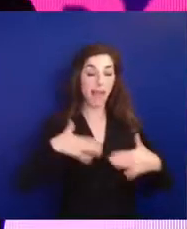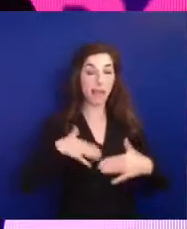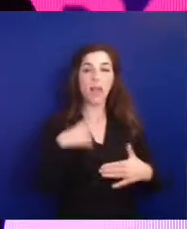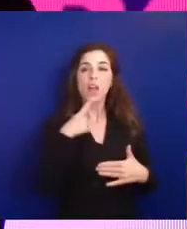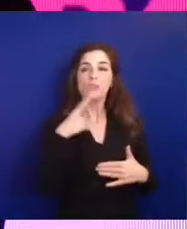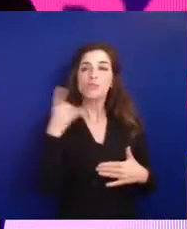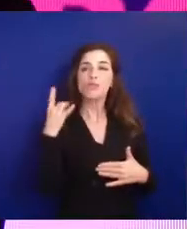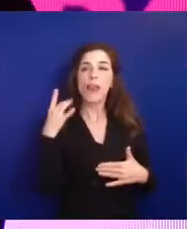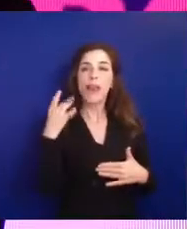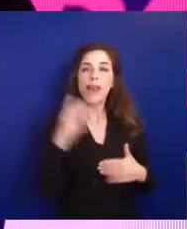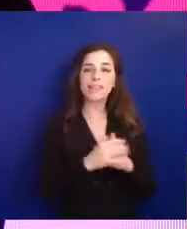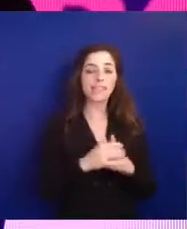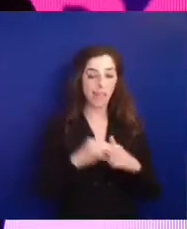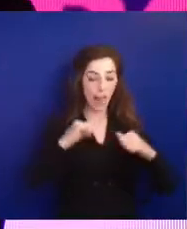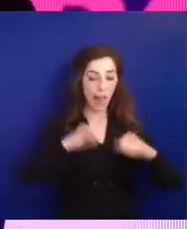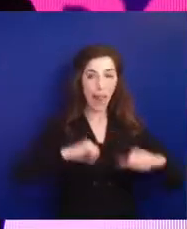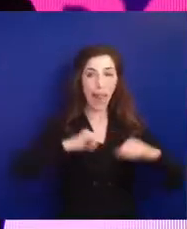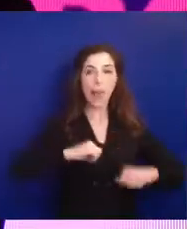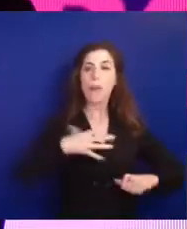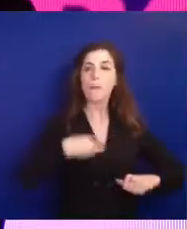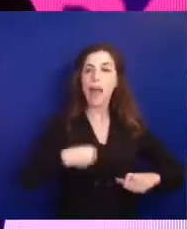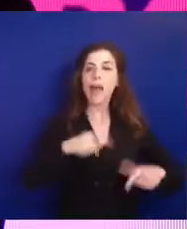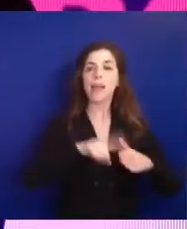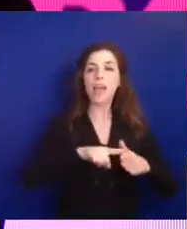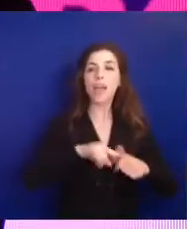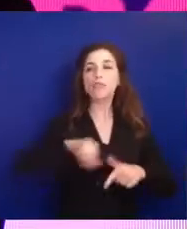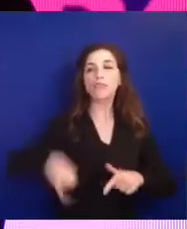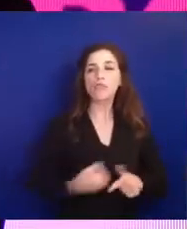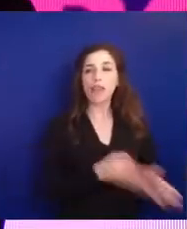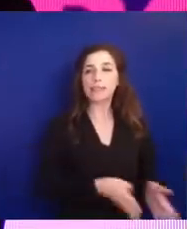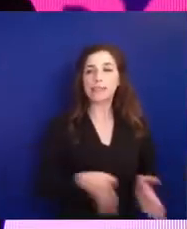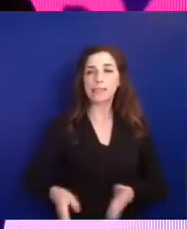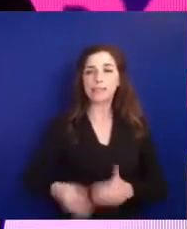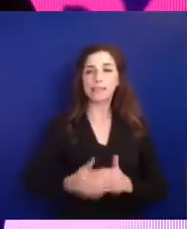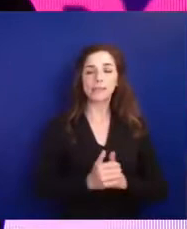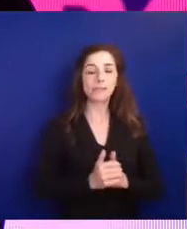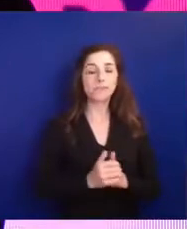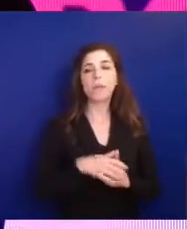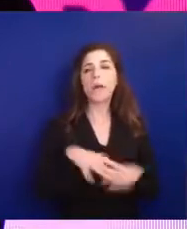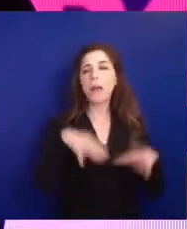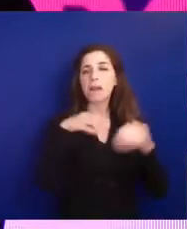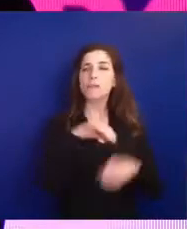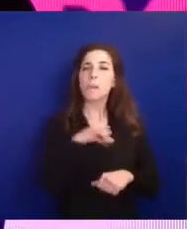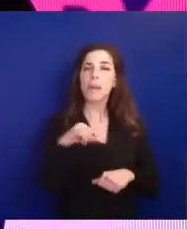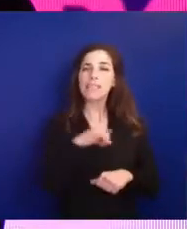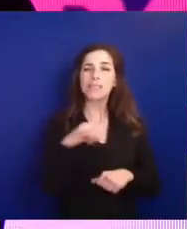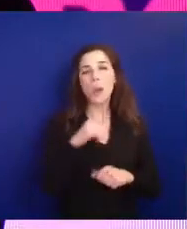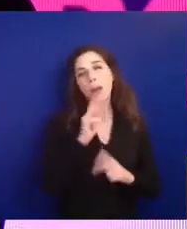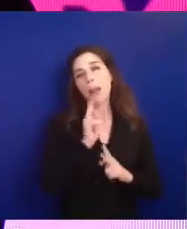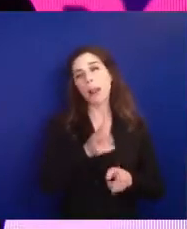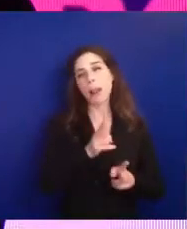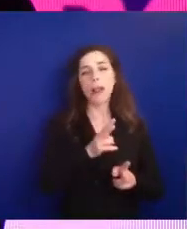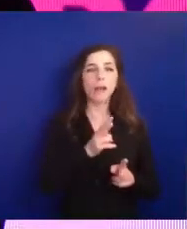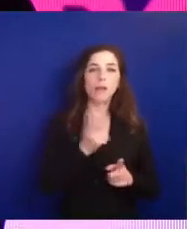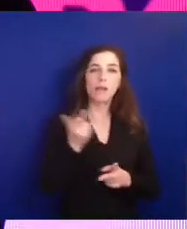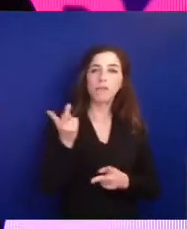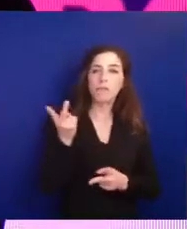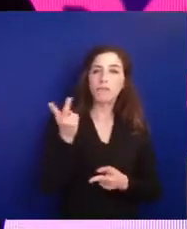bianche e un paio di blue jeans nella prima mezz'ora non ci furono minacce né violenza